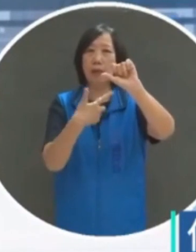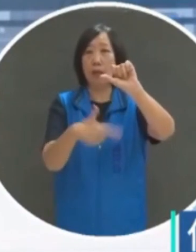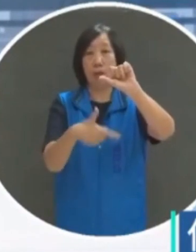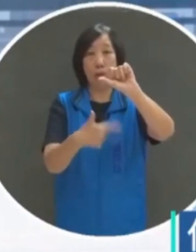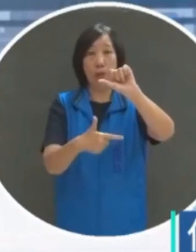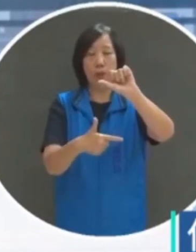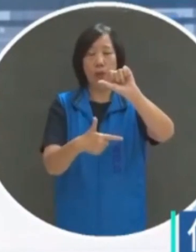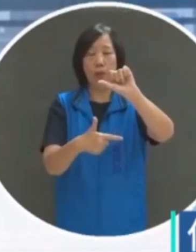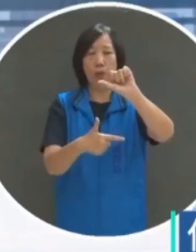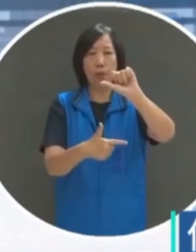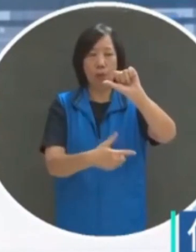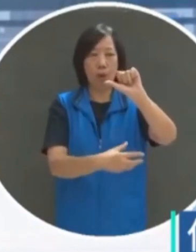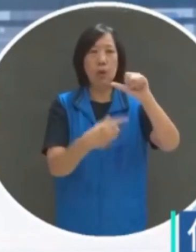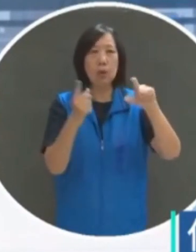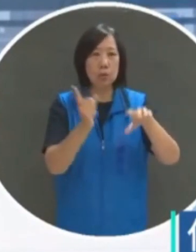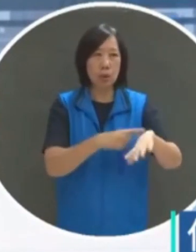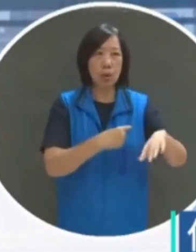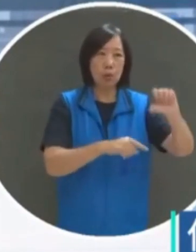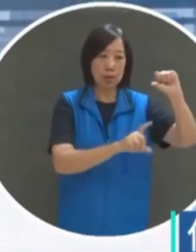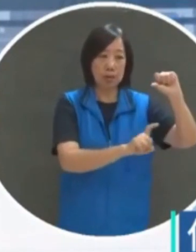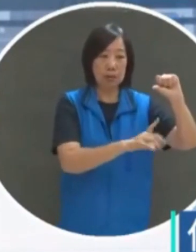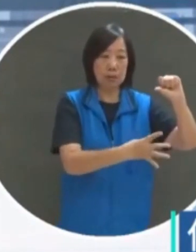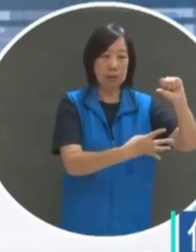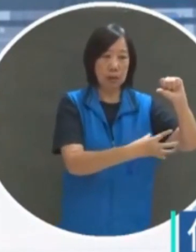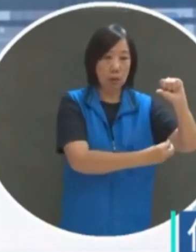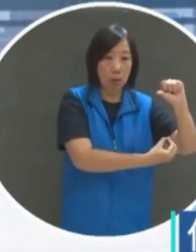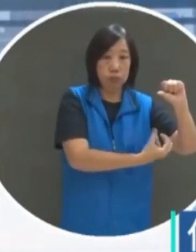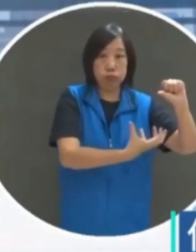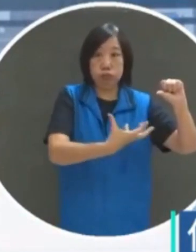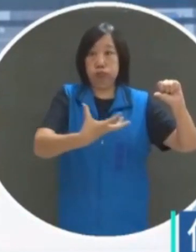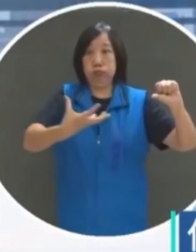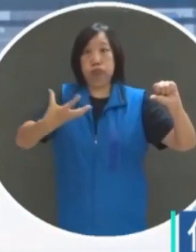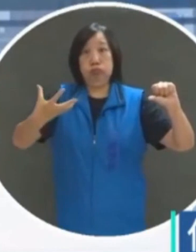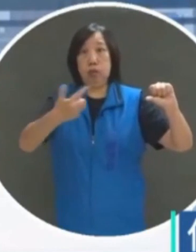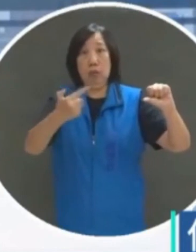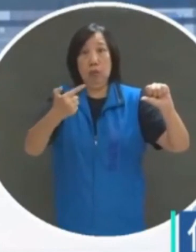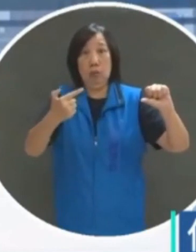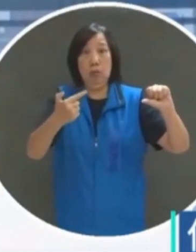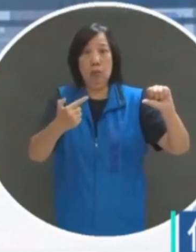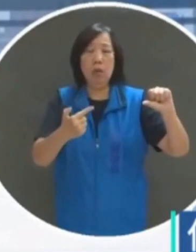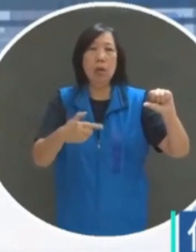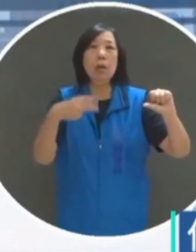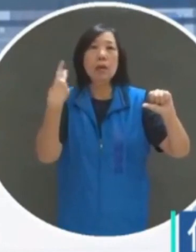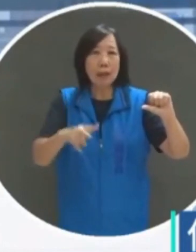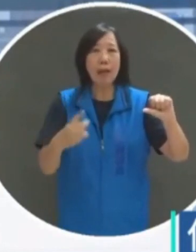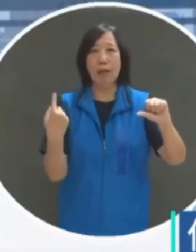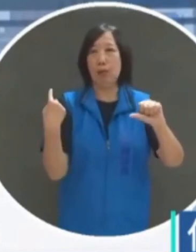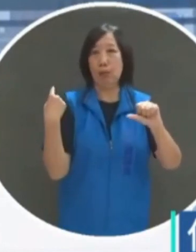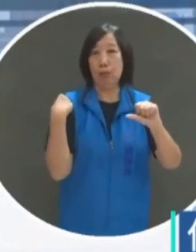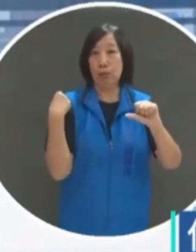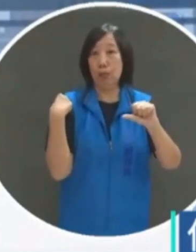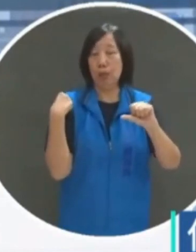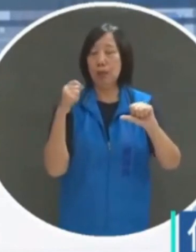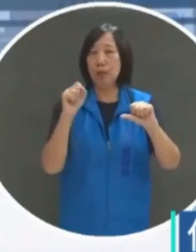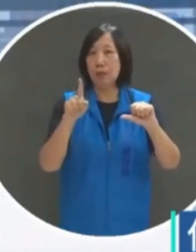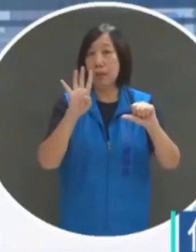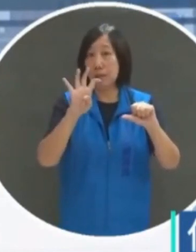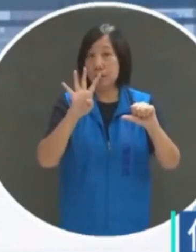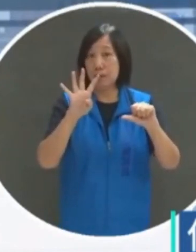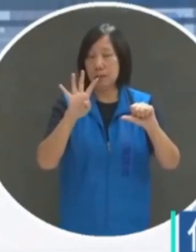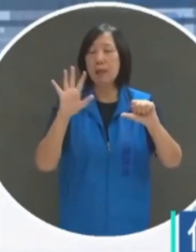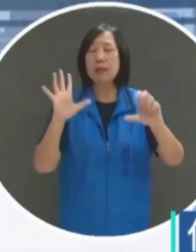15号74个，16号95个，17号144，到